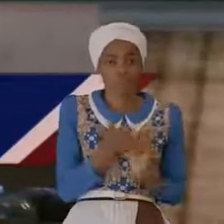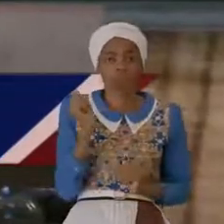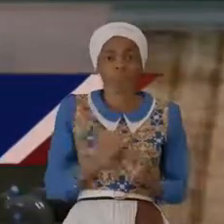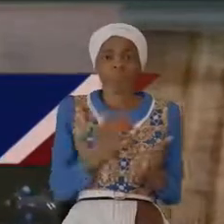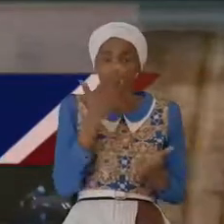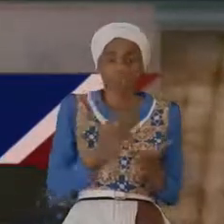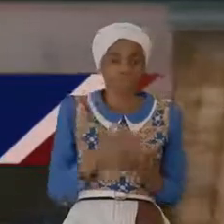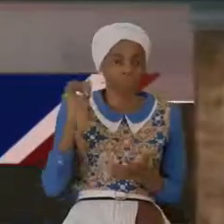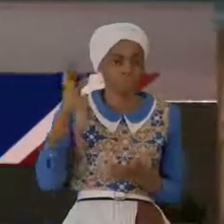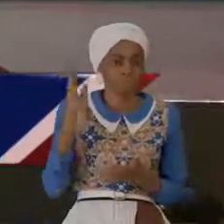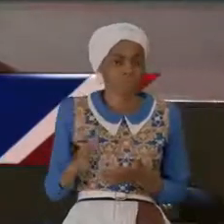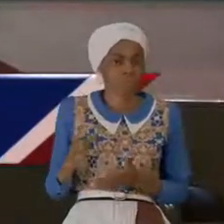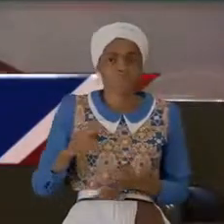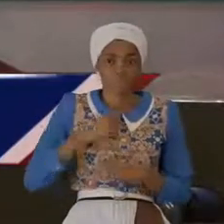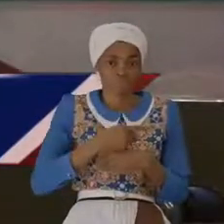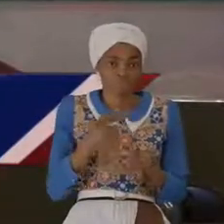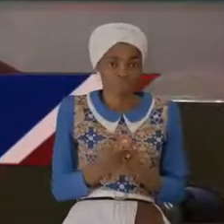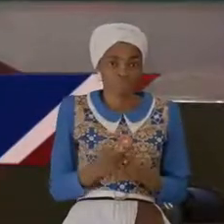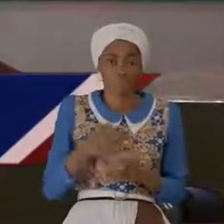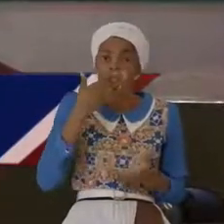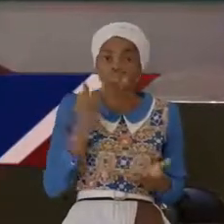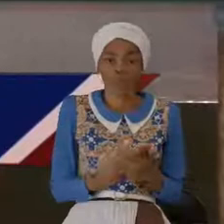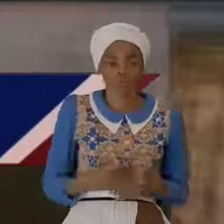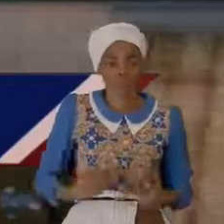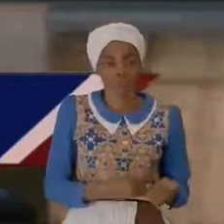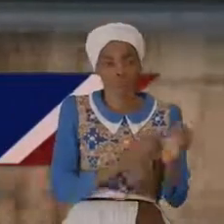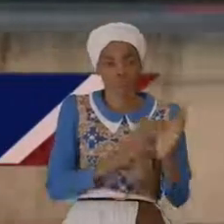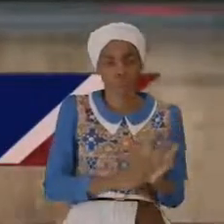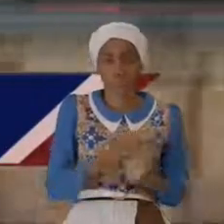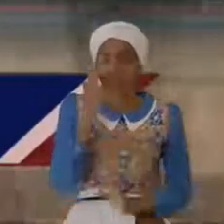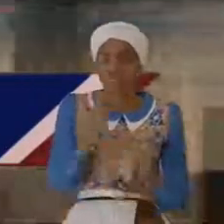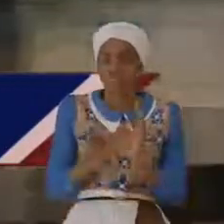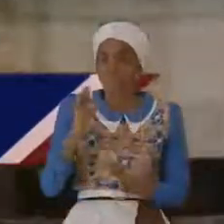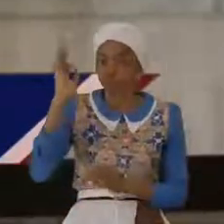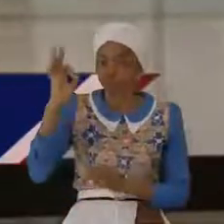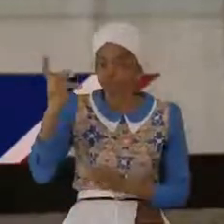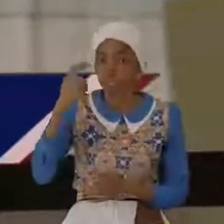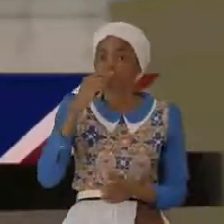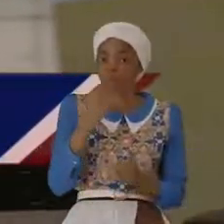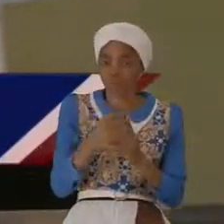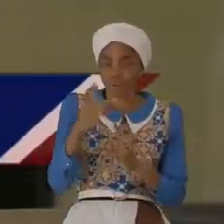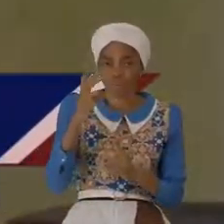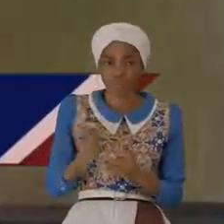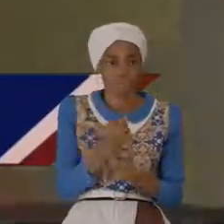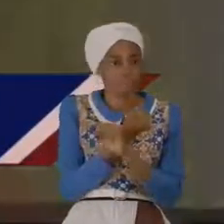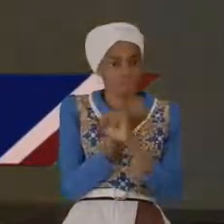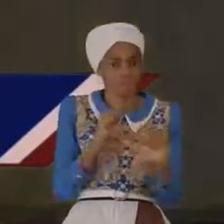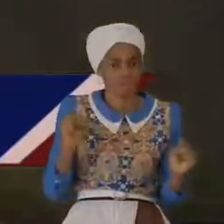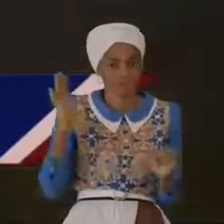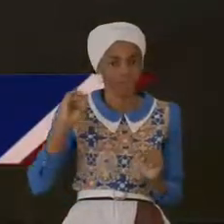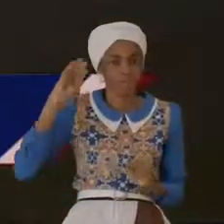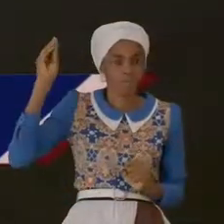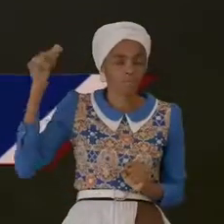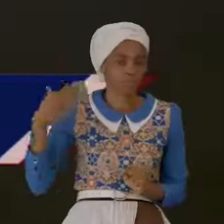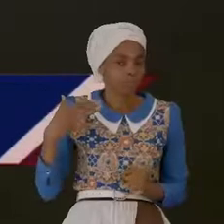bon prédicateur produit de bons suiveurs. Si vous prêchez la parole de Dieu, le salut